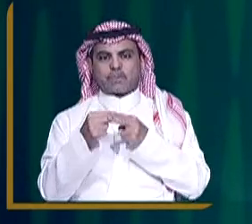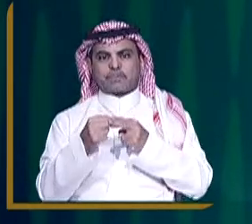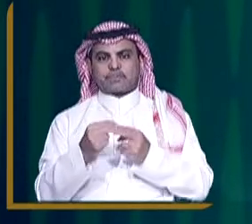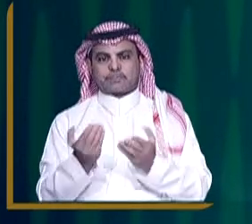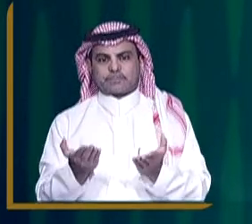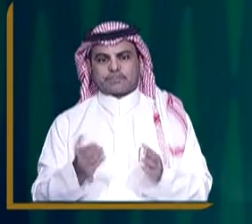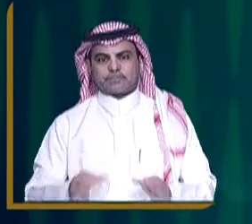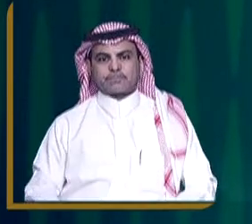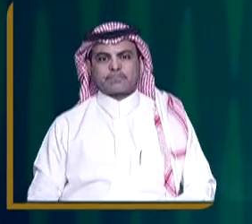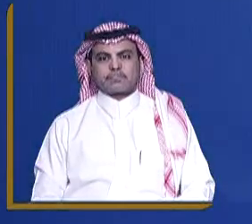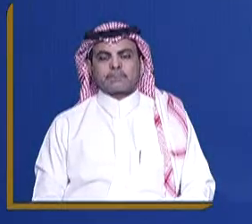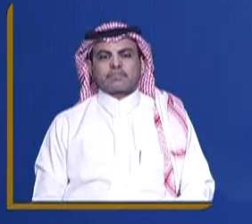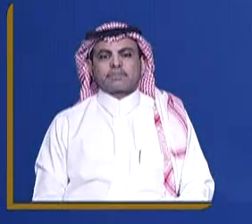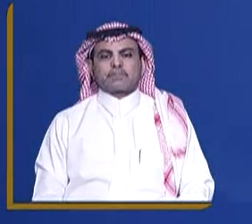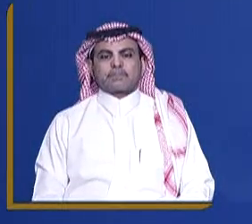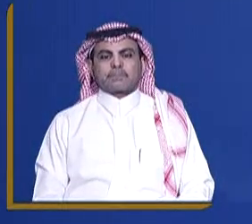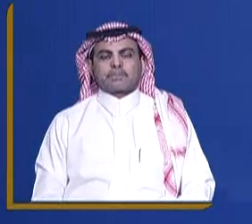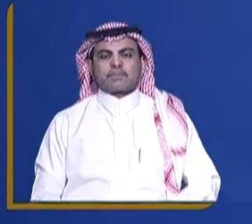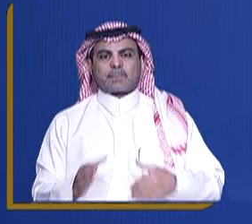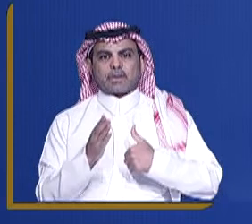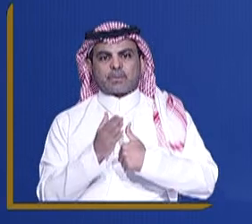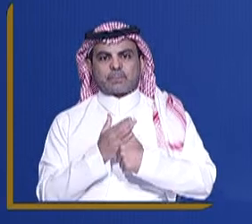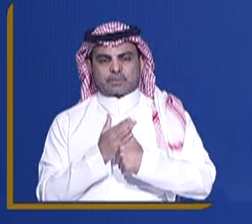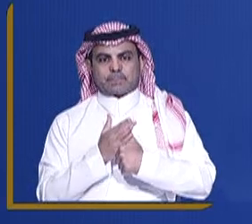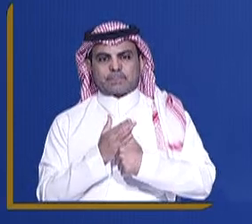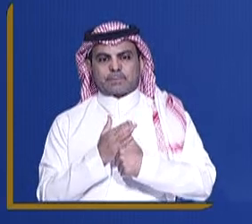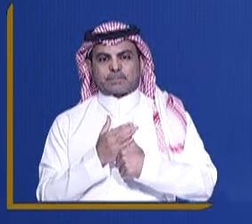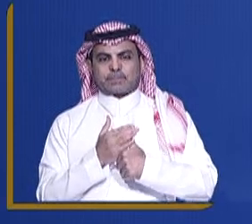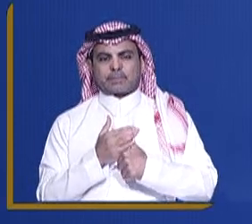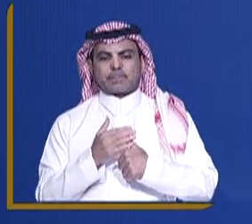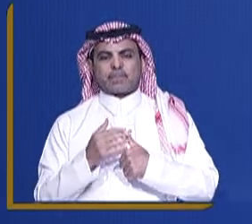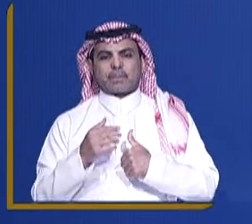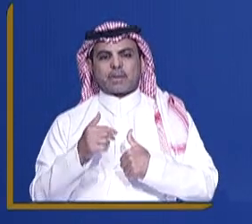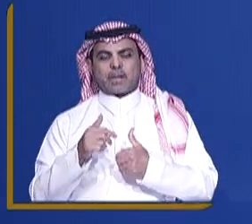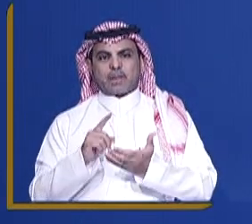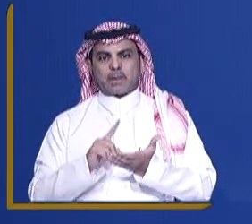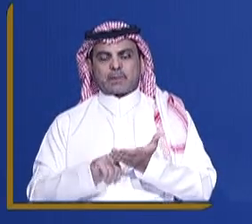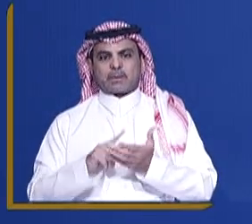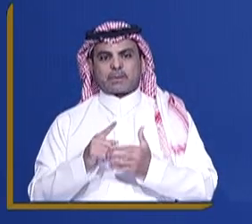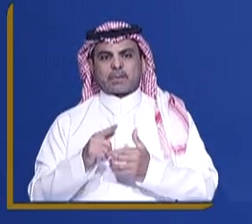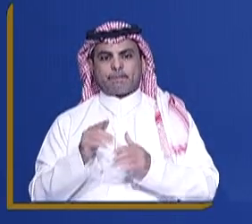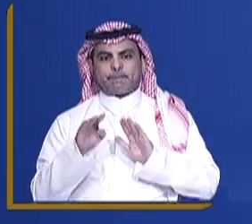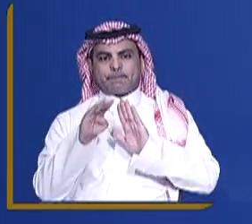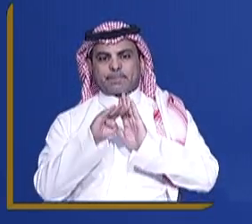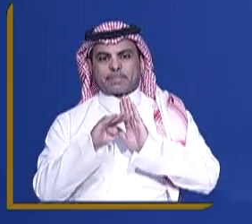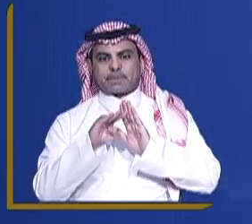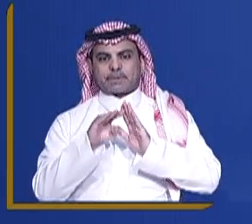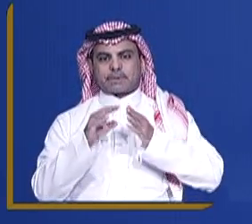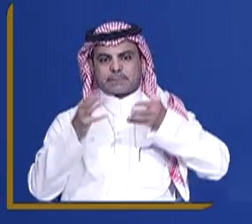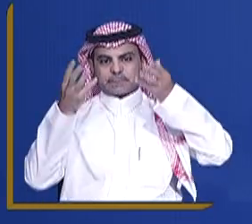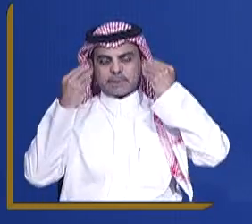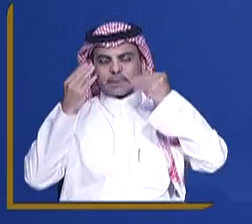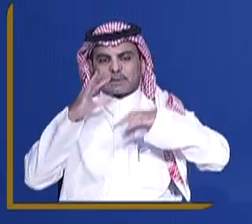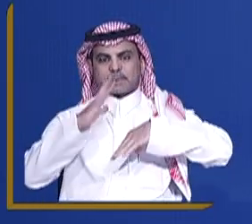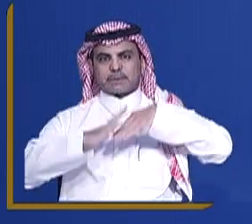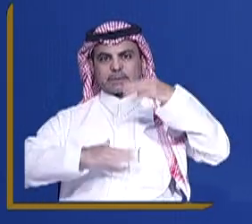شكرا. شكرا. أما ما يخص السؤال الأول، طبعا في الواقع برنامج تنمية القدرات